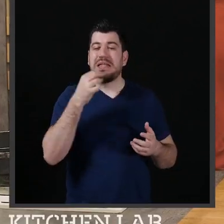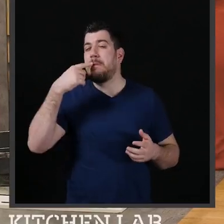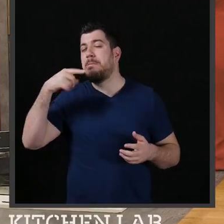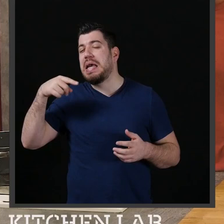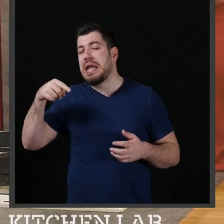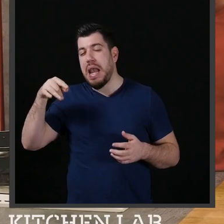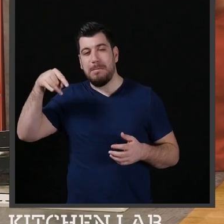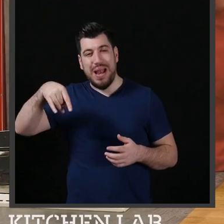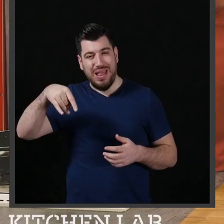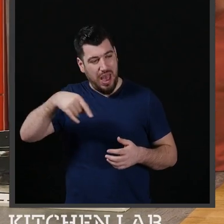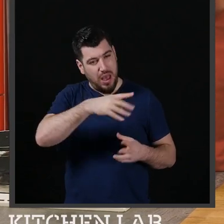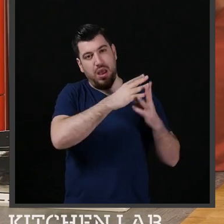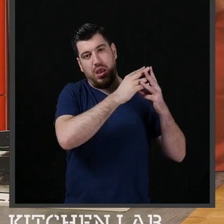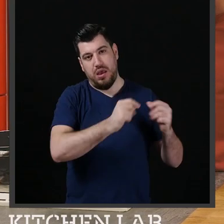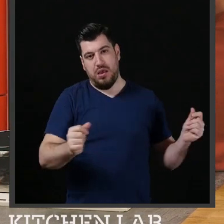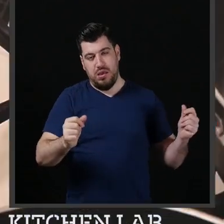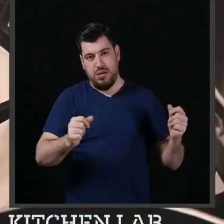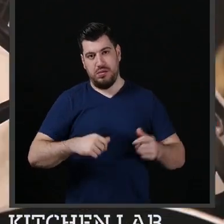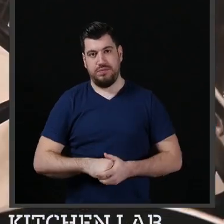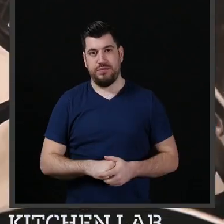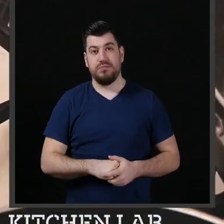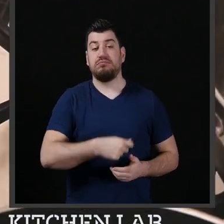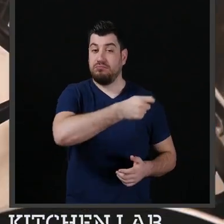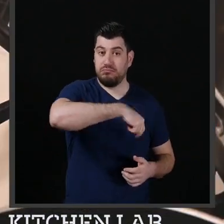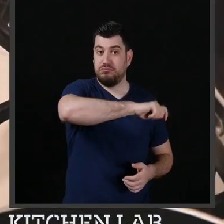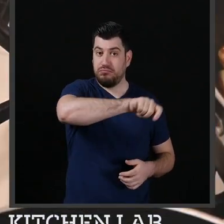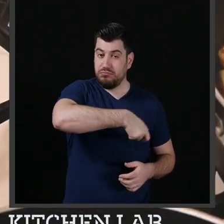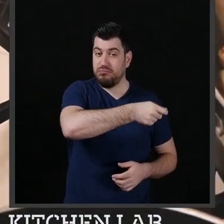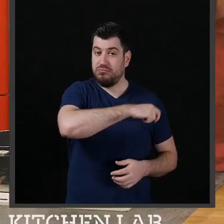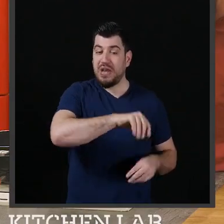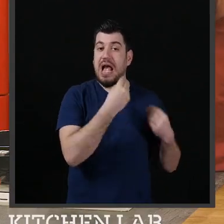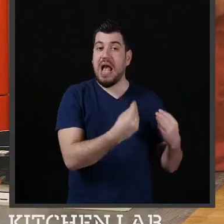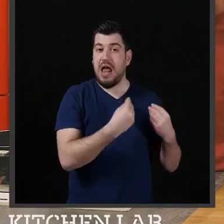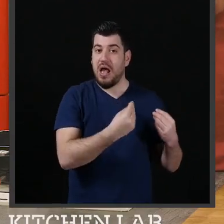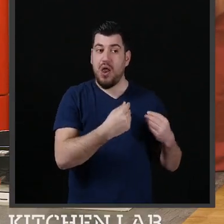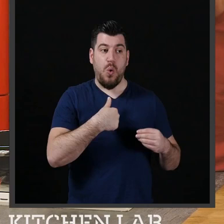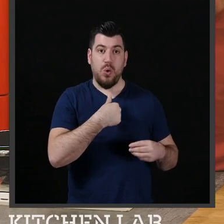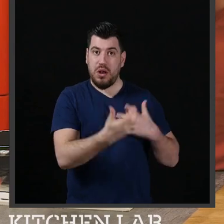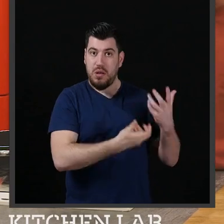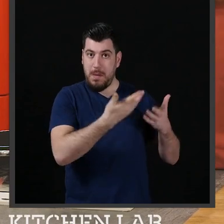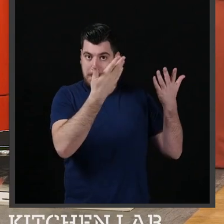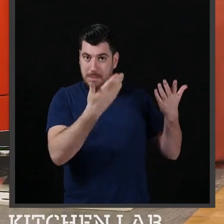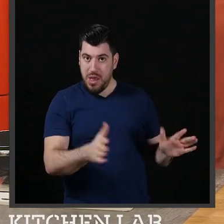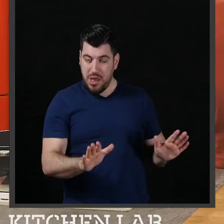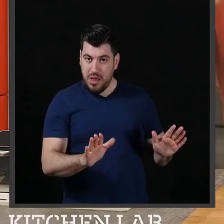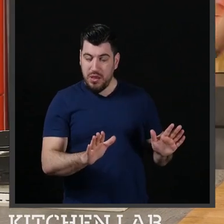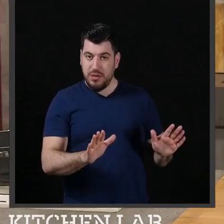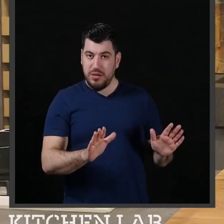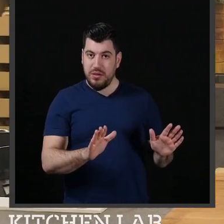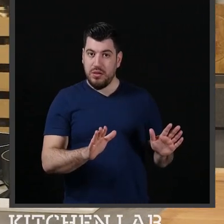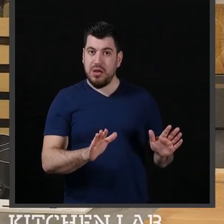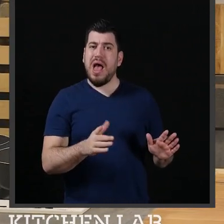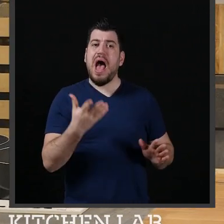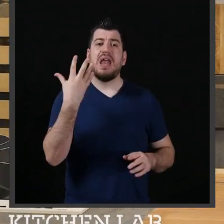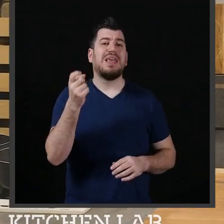δένει πολύ καλύτερα τη σάλτσα ντομάτας. Οπότε ανακατεύουμε, σουτάρουμε καλά. Και μόλις σουτάρουμε καλά, σε περίπτωση που